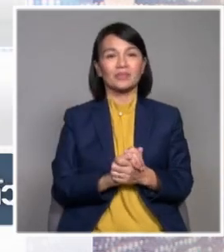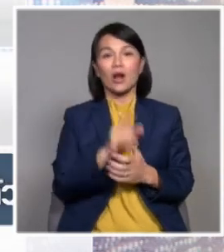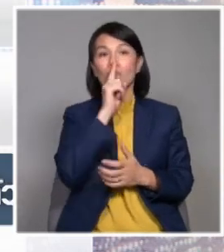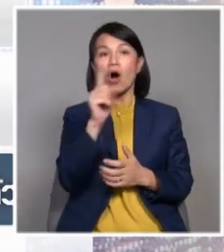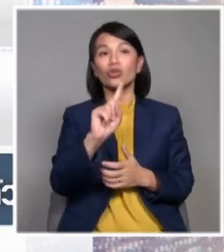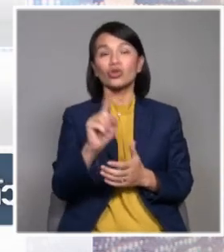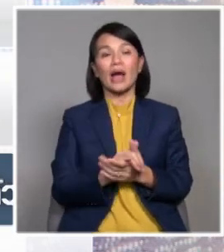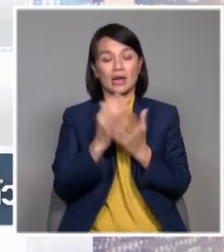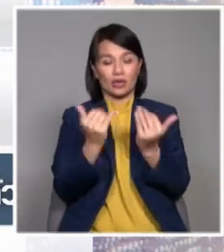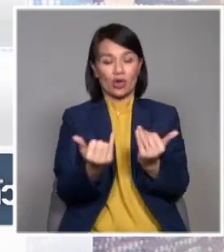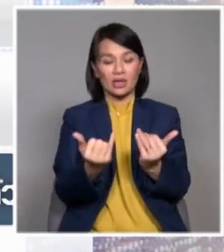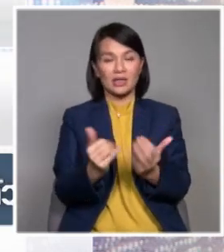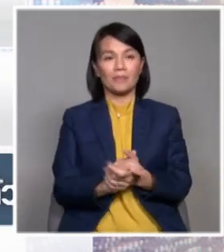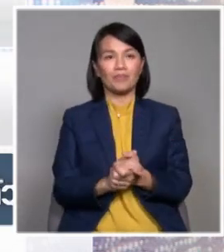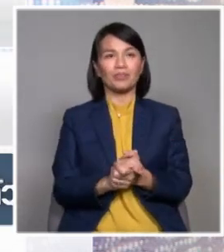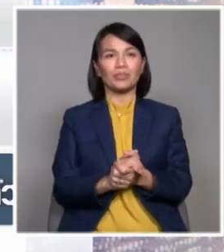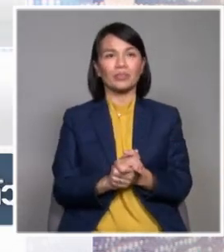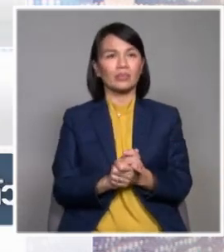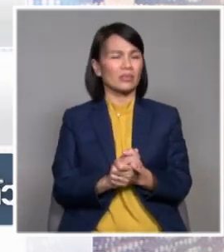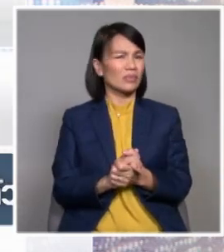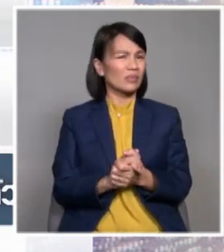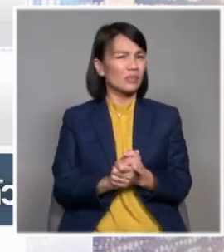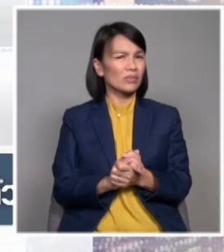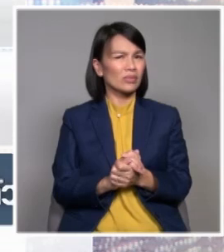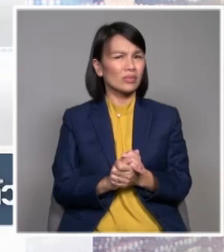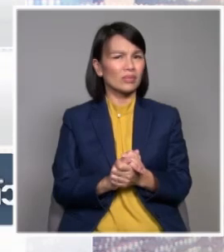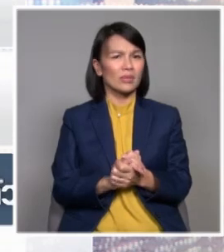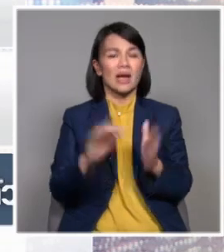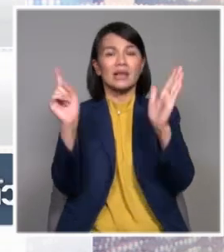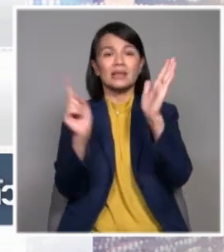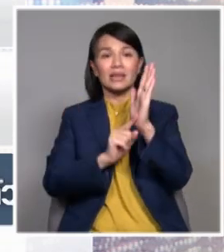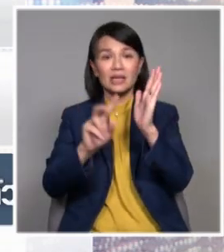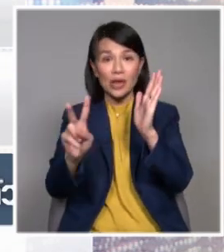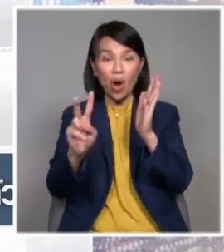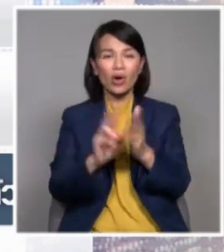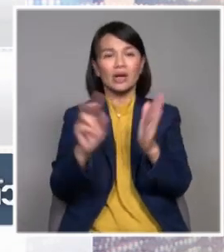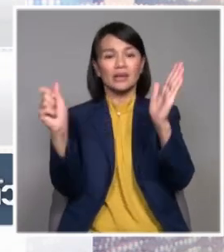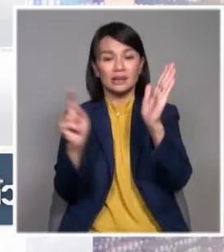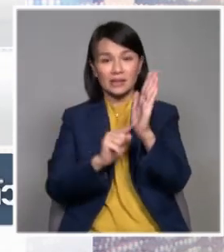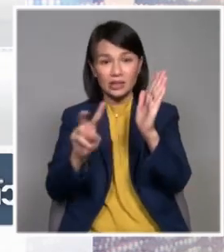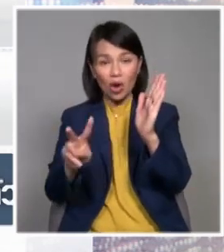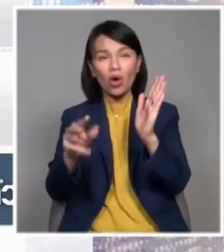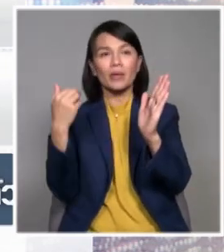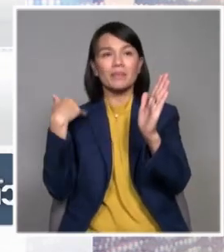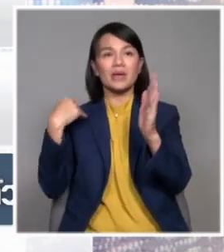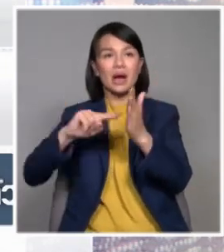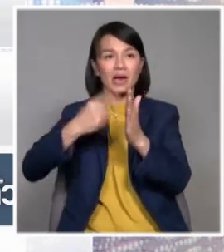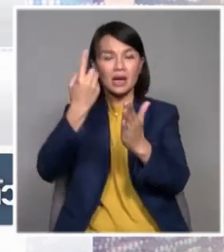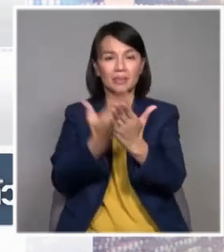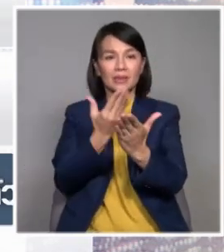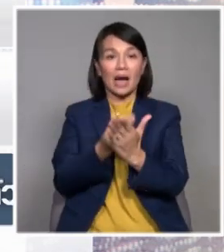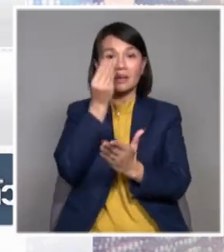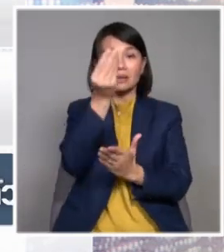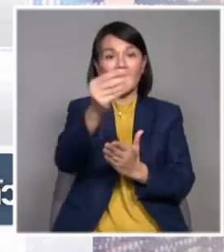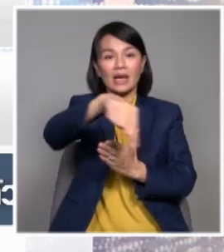ดในเวลานี้เนี่ยคือรอดูกันอยู่อะค่ะสำหรับเฟสที่2ที่จะมีออกมาแล้วภาครัฐจะร่วมจ่ายให้กับพี่น้อง